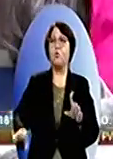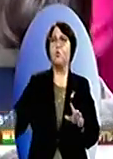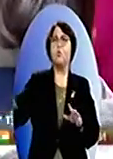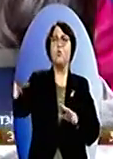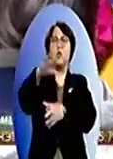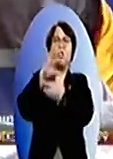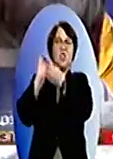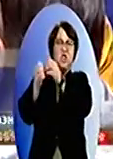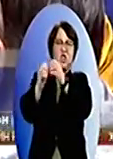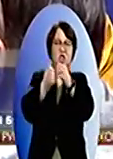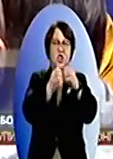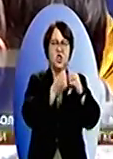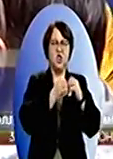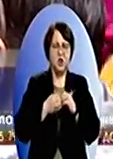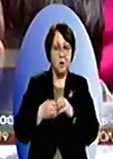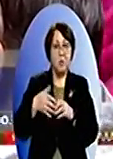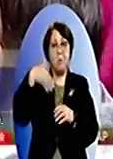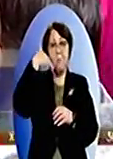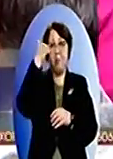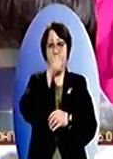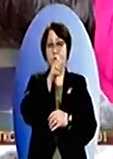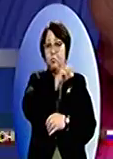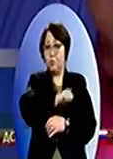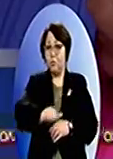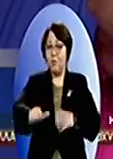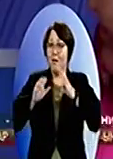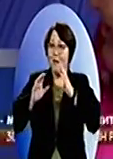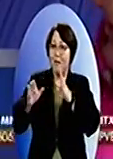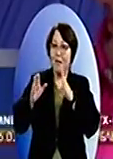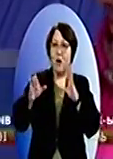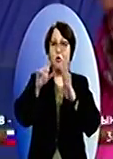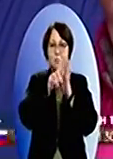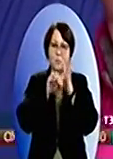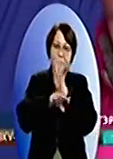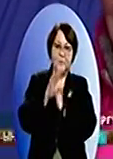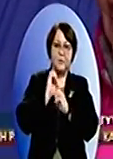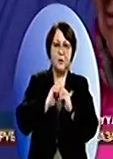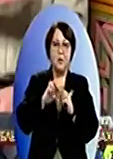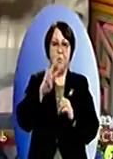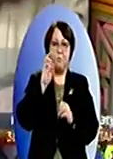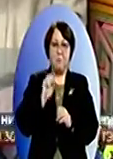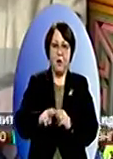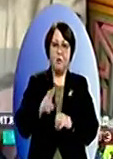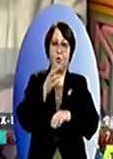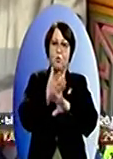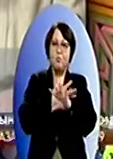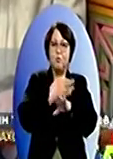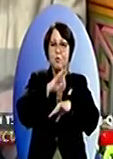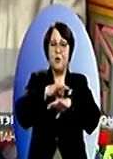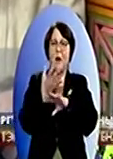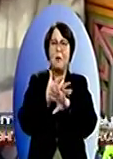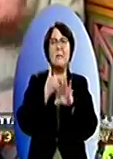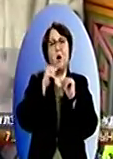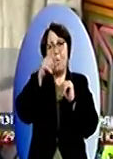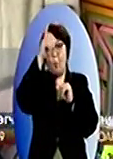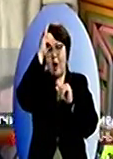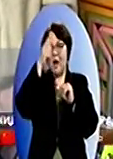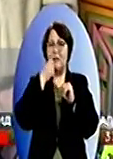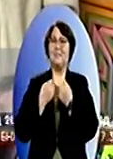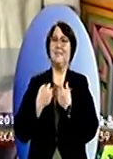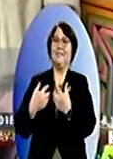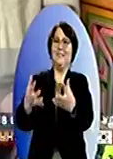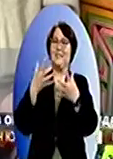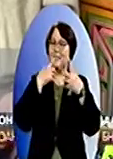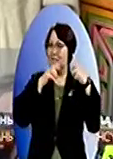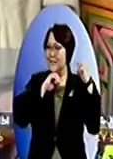хүрээнд малчин бүрт чиглэсэн хөтөлбөр хэрэгжүүлнэ. Өөрөөр хэлбэл малчид малаа өвчнөөс урьдчилан сэргийлэх сургалтад хамрагдаж, ямар үед аль вакцин тарилгаа